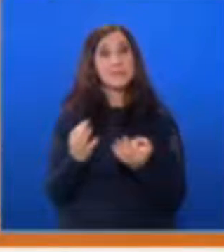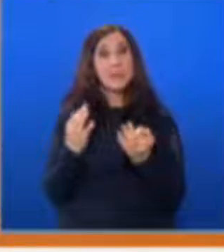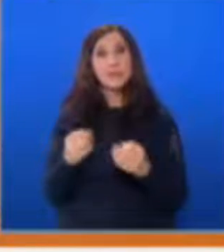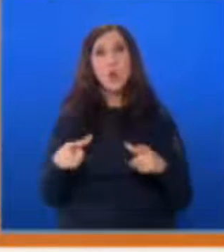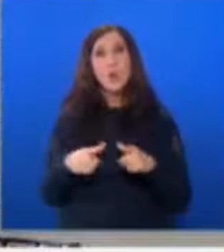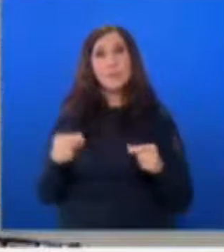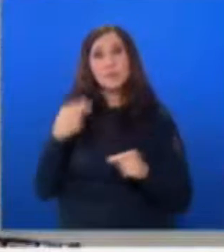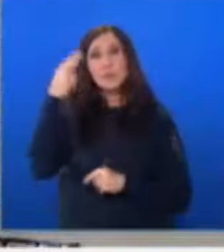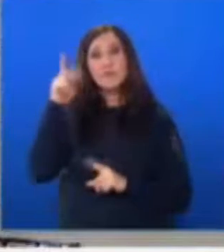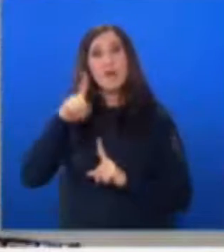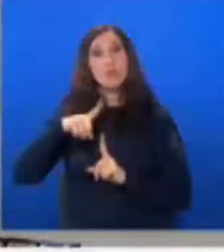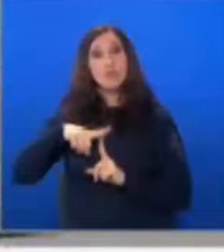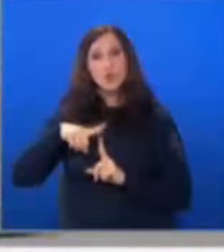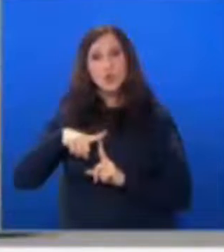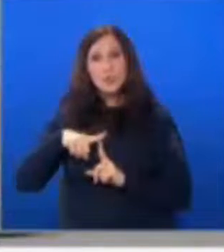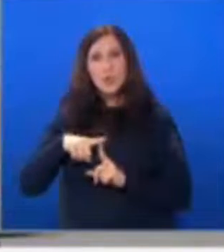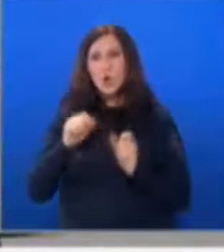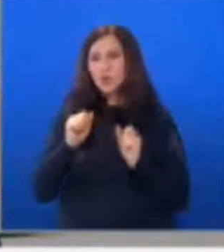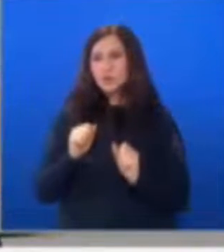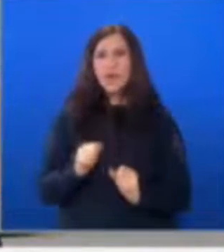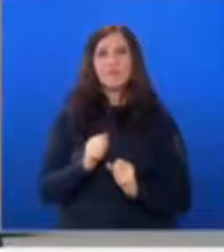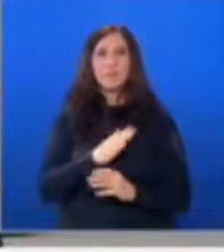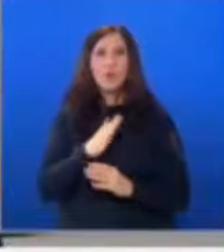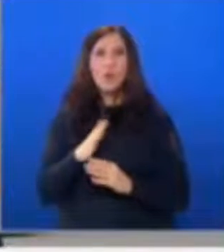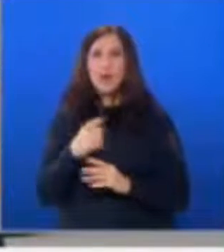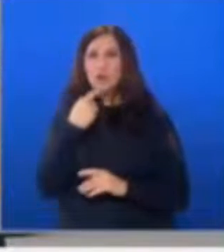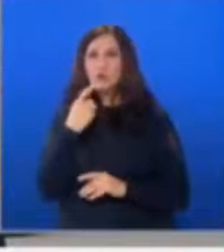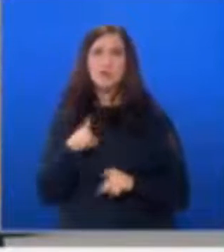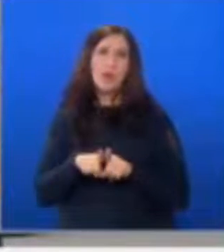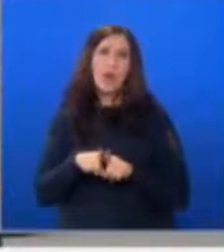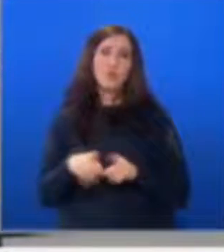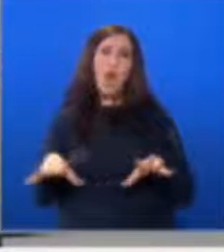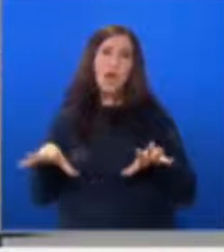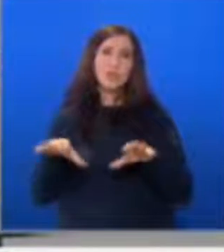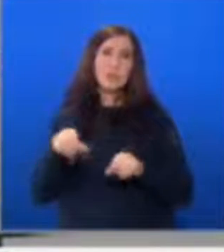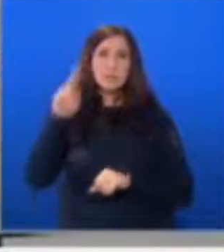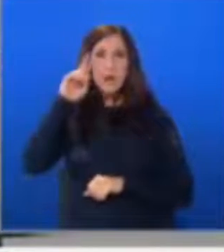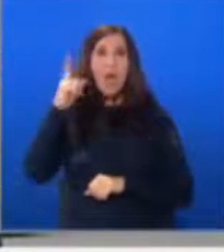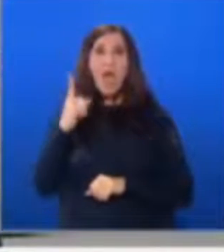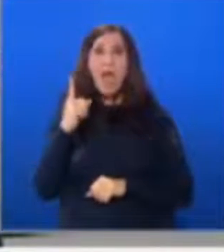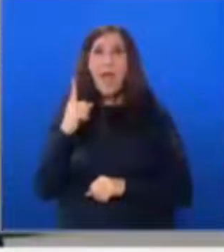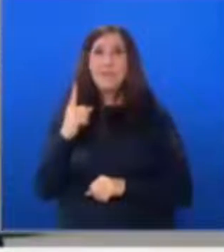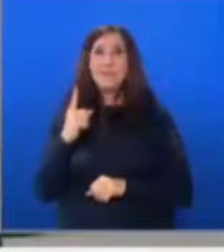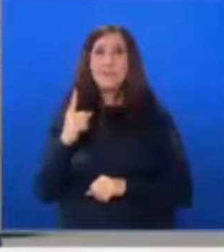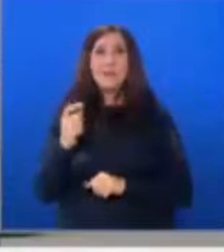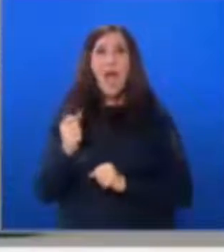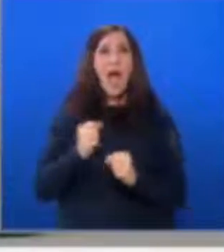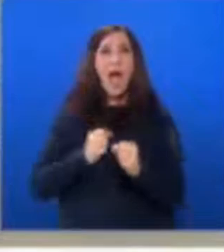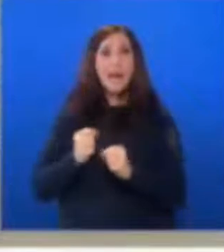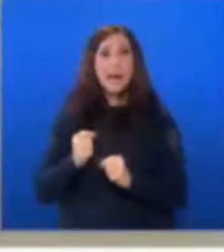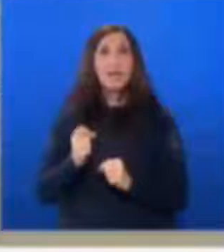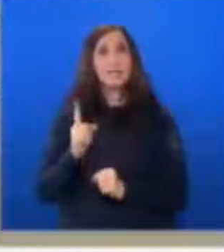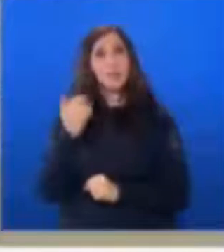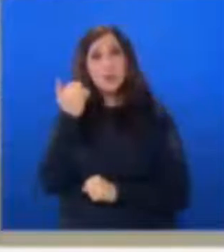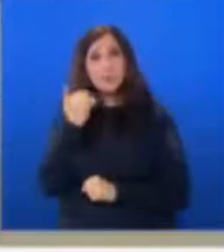на японската компания Тошиба. Очаква до края на годината, както е ангажимента на изпълнителя, единият агрегат да бъде в